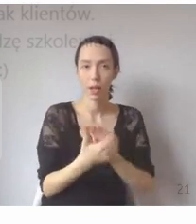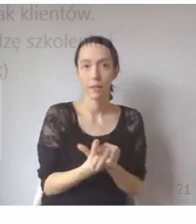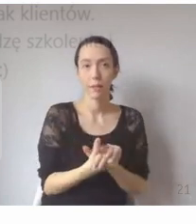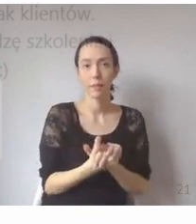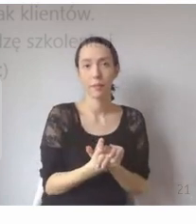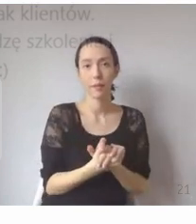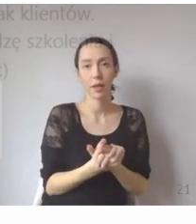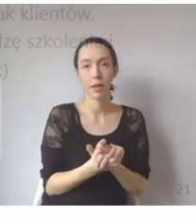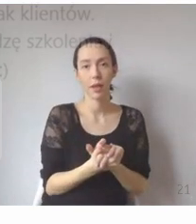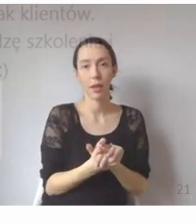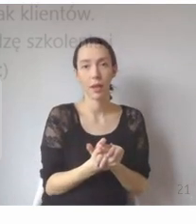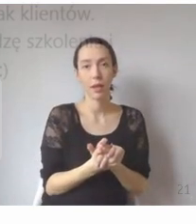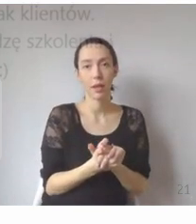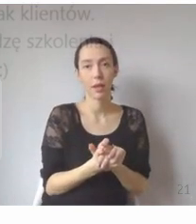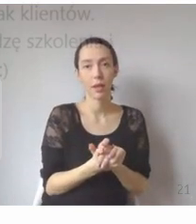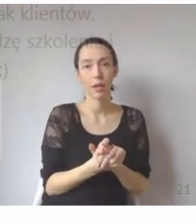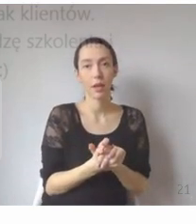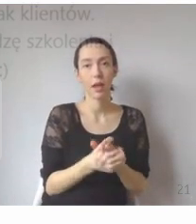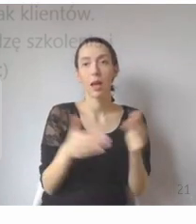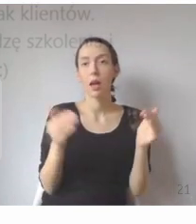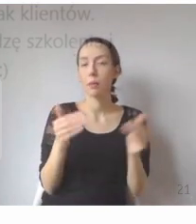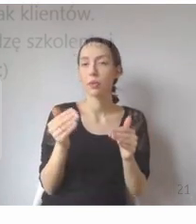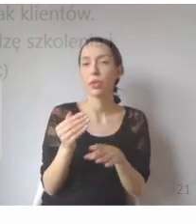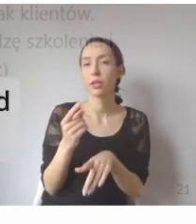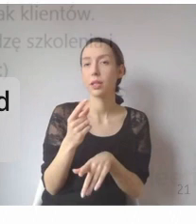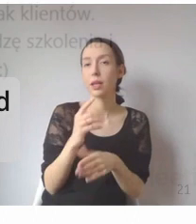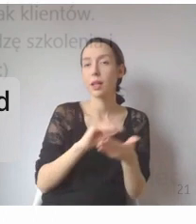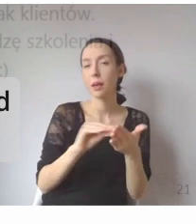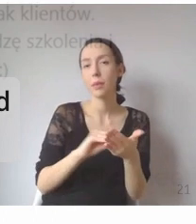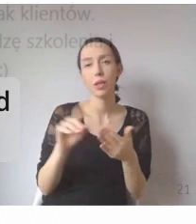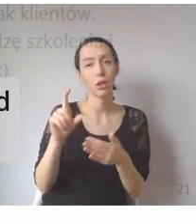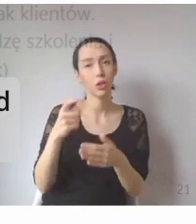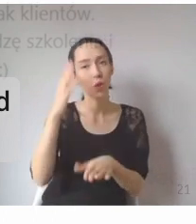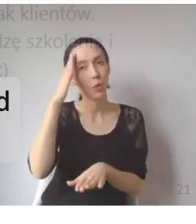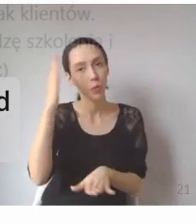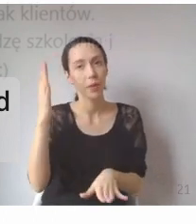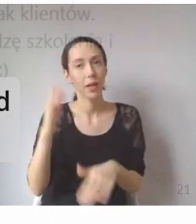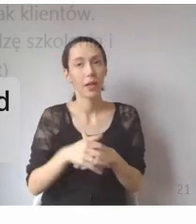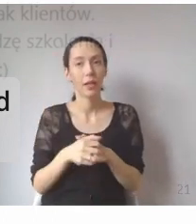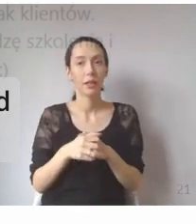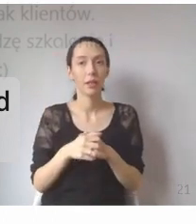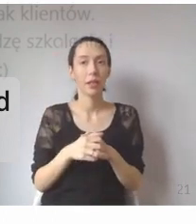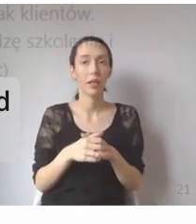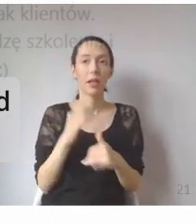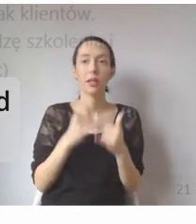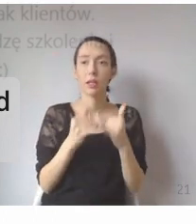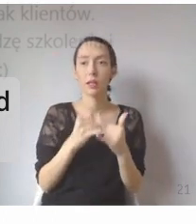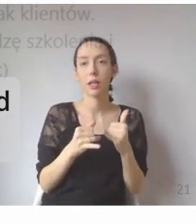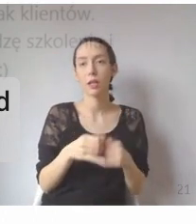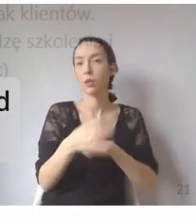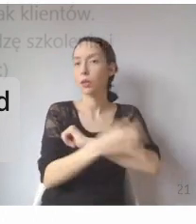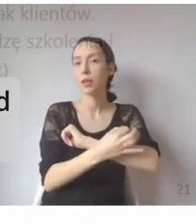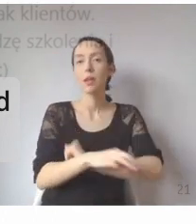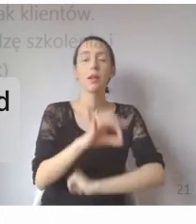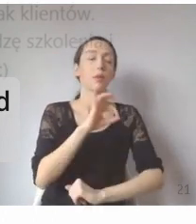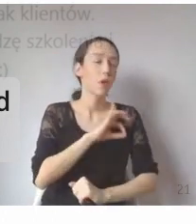narzędzia, tak, którymi umiecie się posługiwać, czyli nie wiem, jeżeli studiowaliście socjologię, czy to będzie na